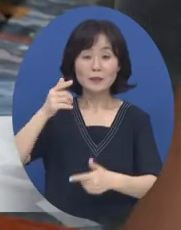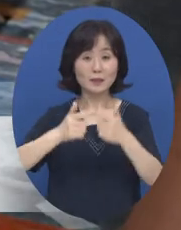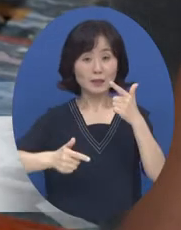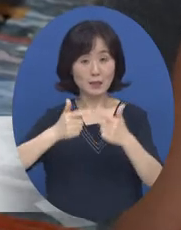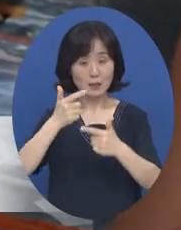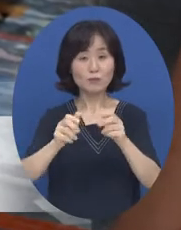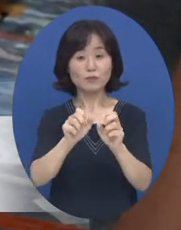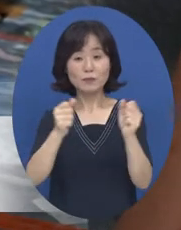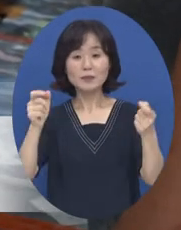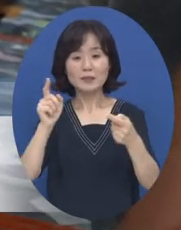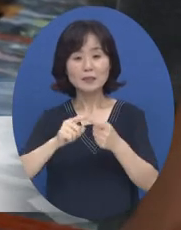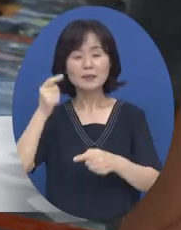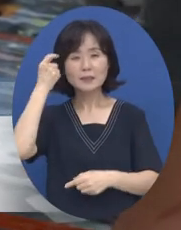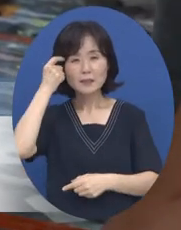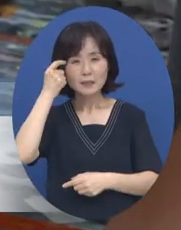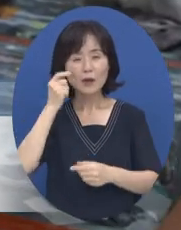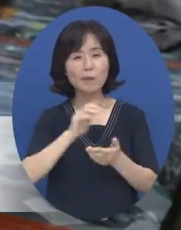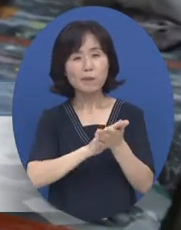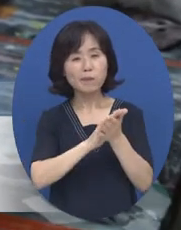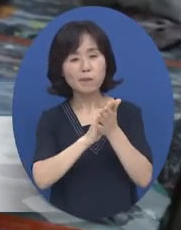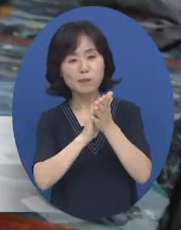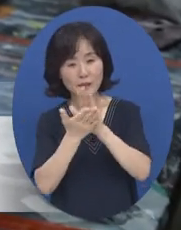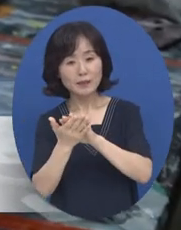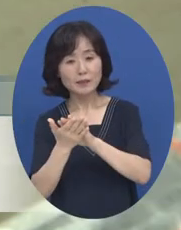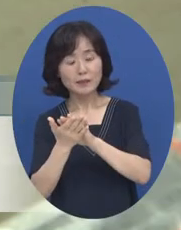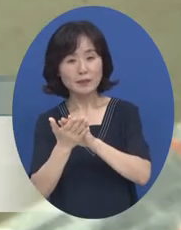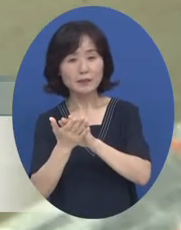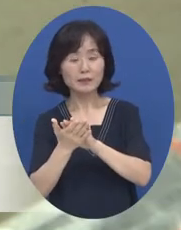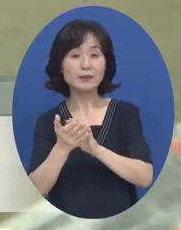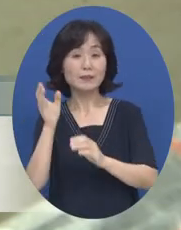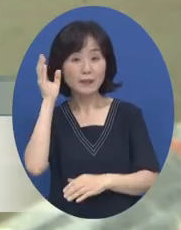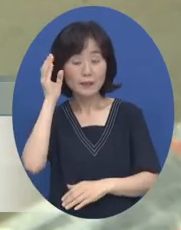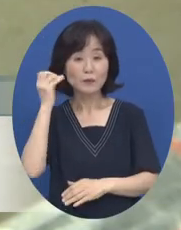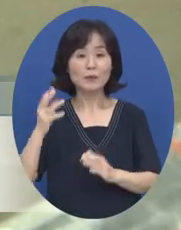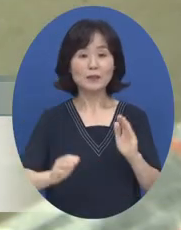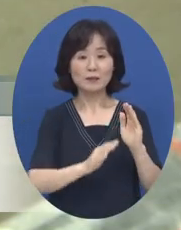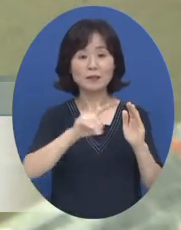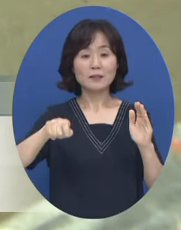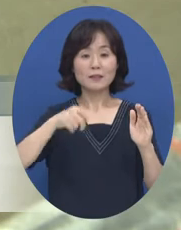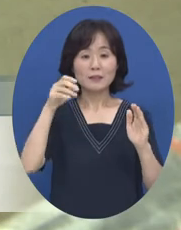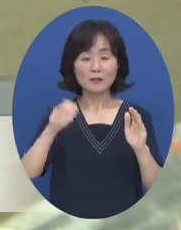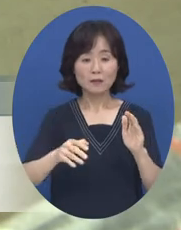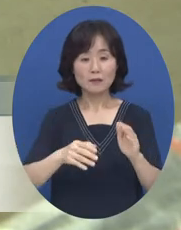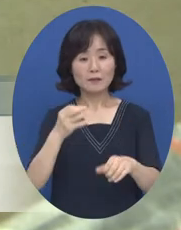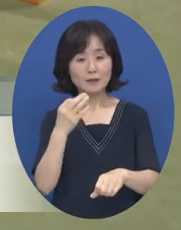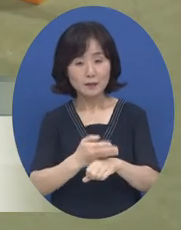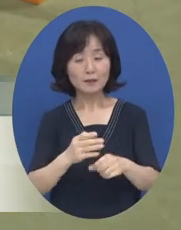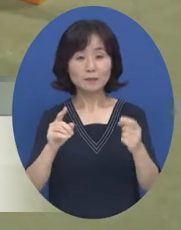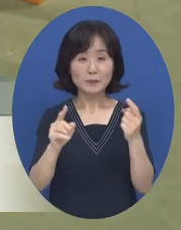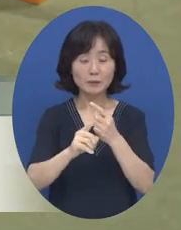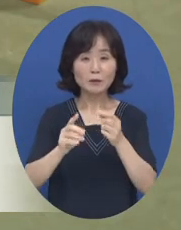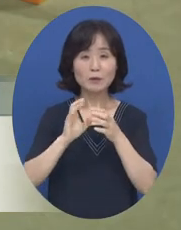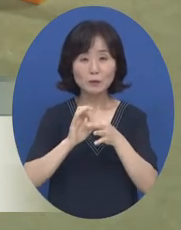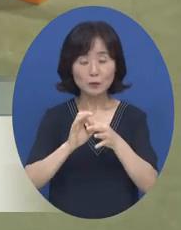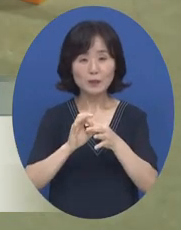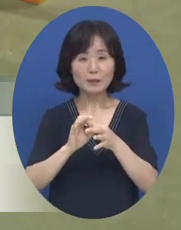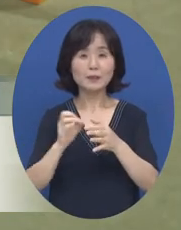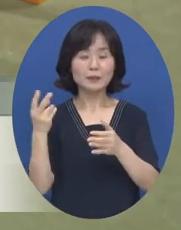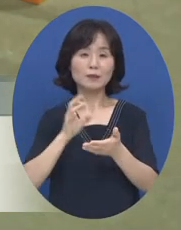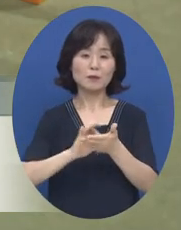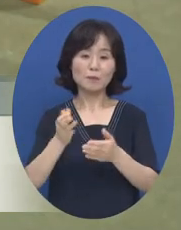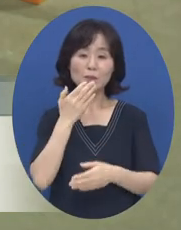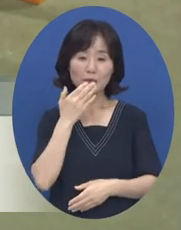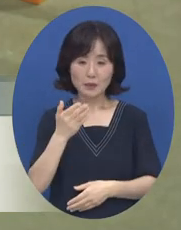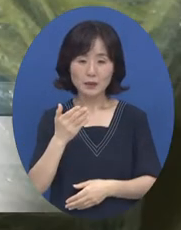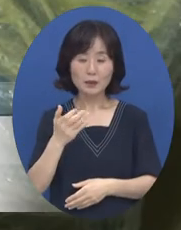가구에 대한 이제 인식이 조금 전환이 되게 되고, 각 가정 내에서도 간단한 리폼을 통해서 재활용할 수 있고,